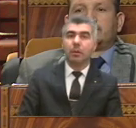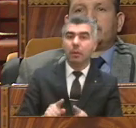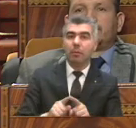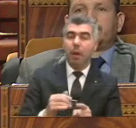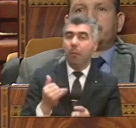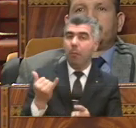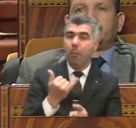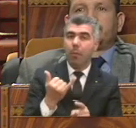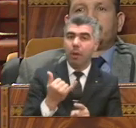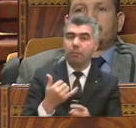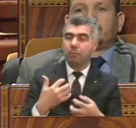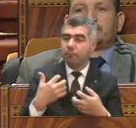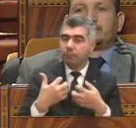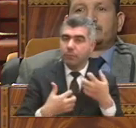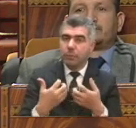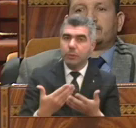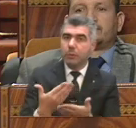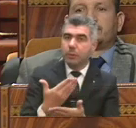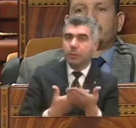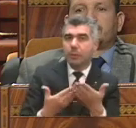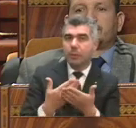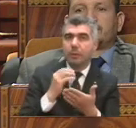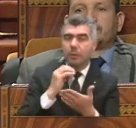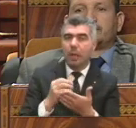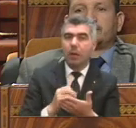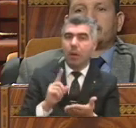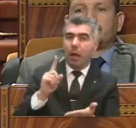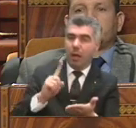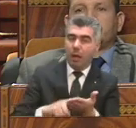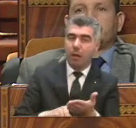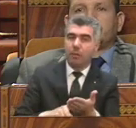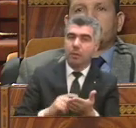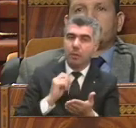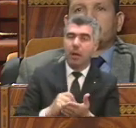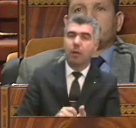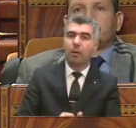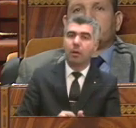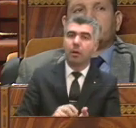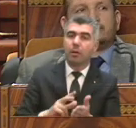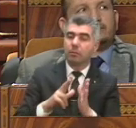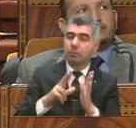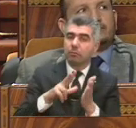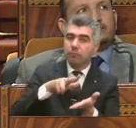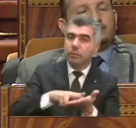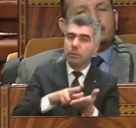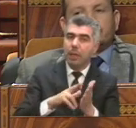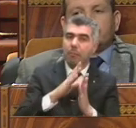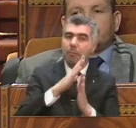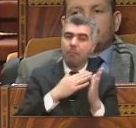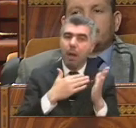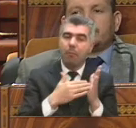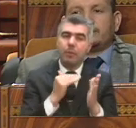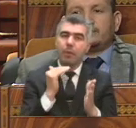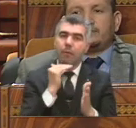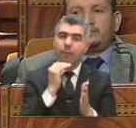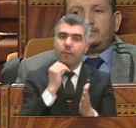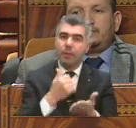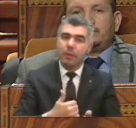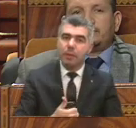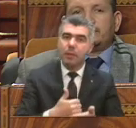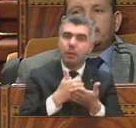الرئيسي للنسيج الاقتصادي، بما يقتضي ذلك من ضرورة اعتماد برنامج استعجالي يستهدف مساعدة